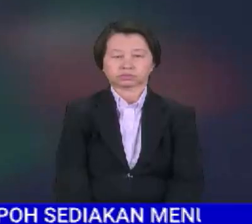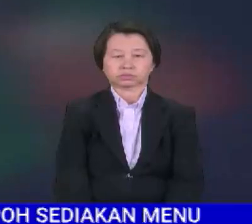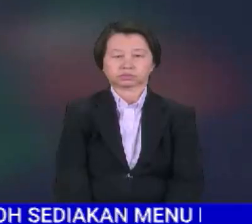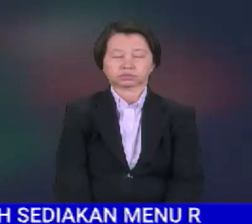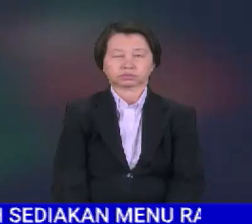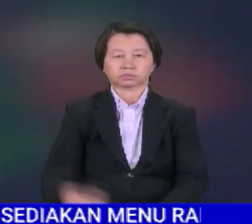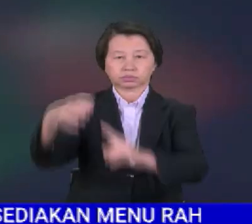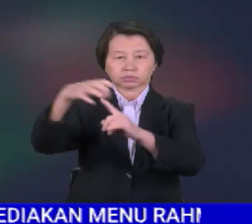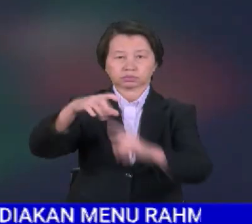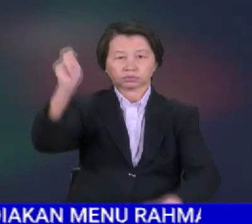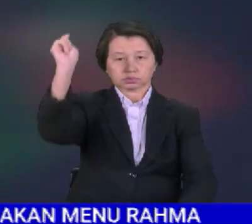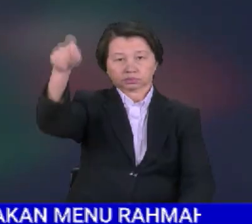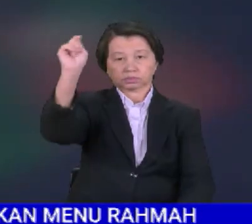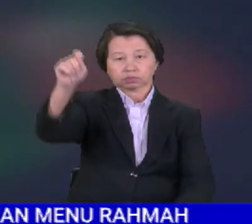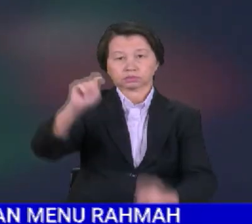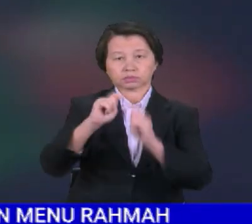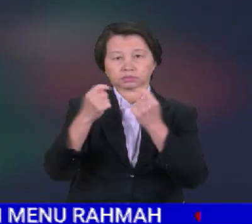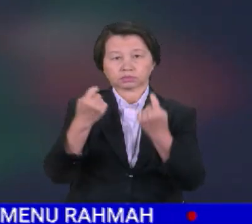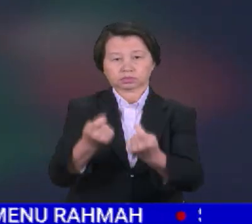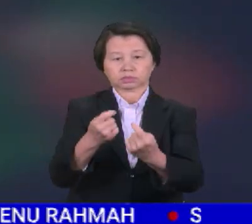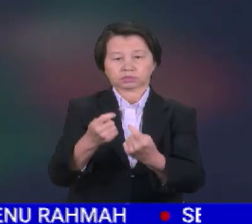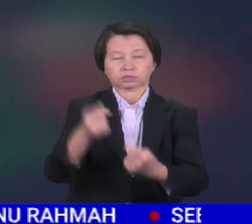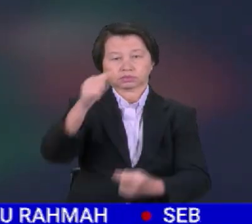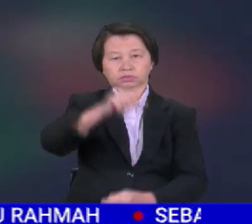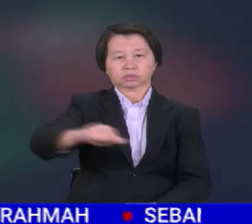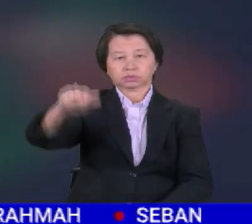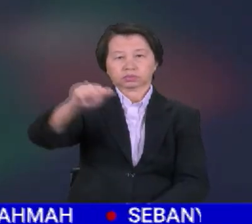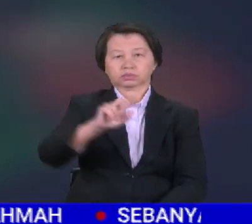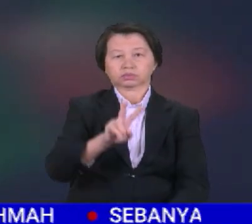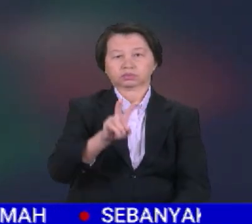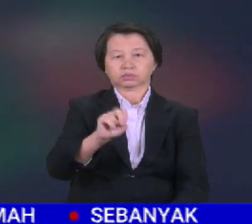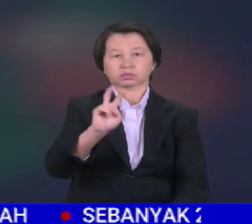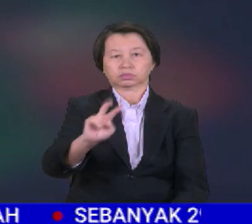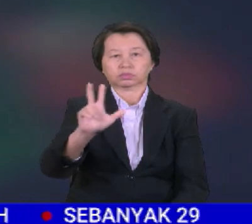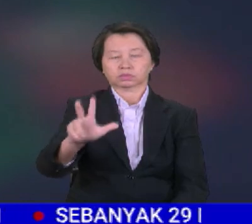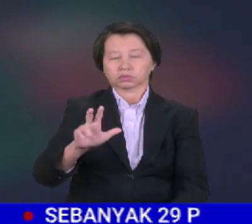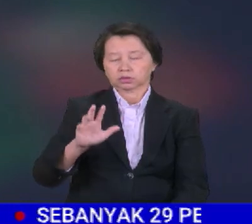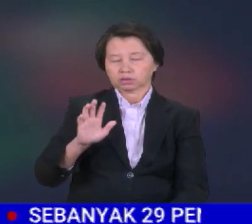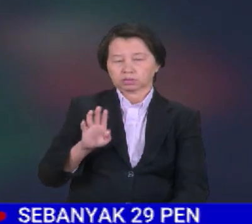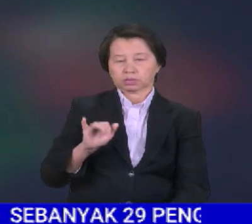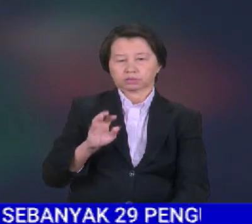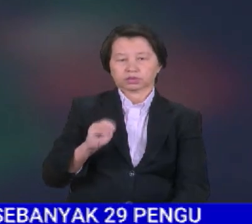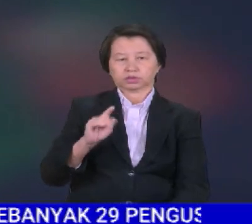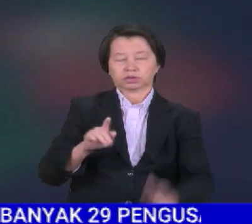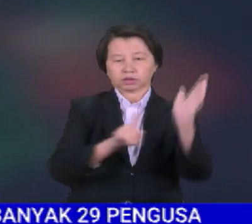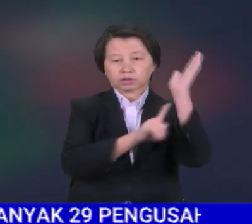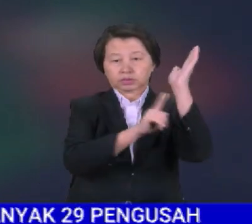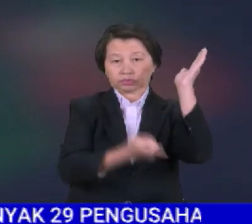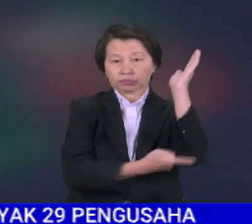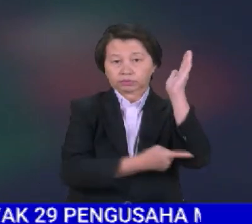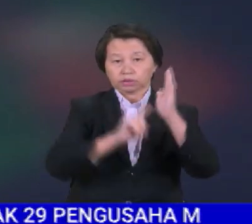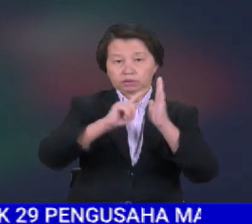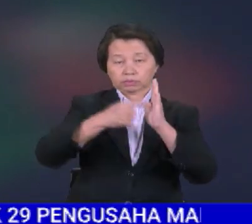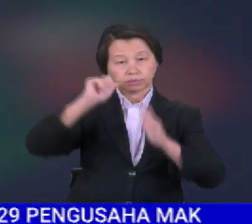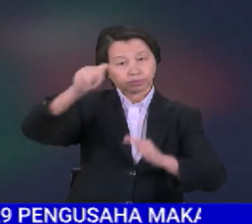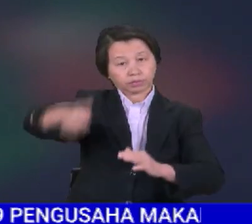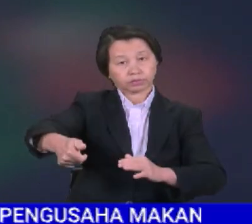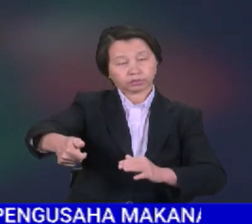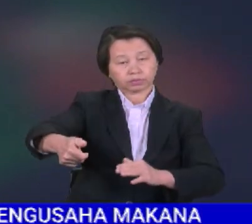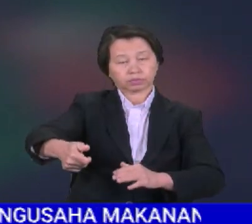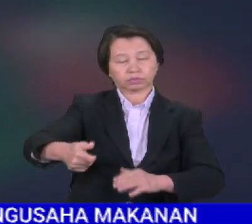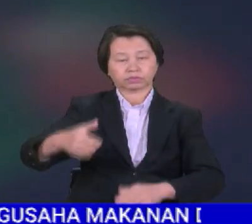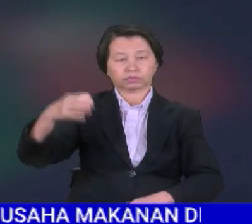menjalan kejanan badminton berpasukan campuran Asia 2023 bmtc di Dubai yang bermula esok pengarah